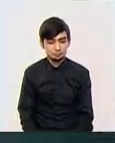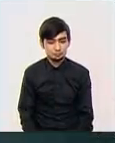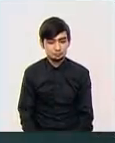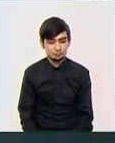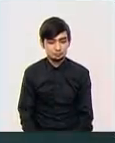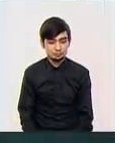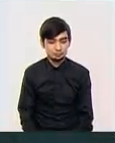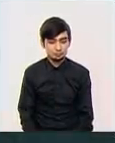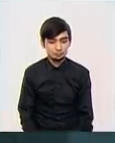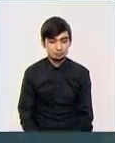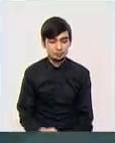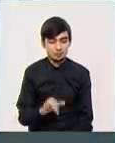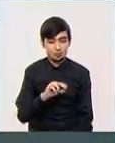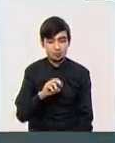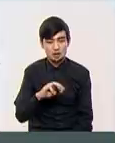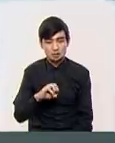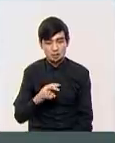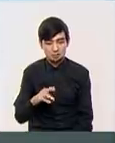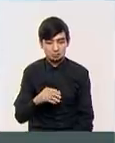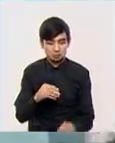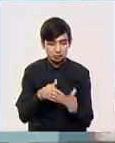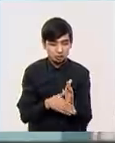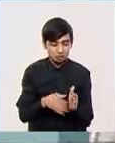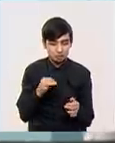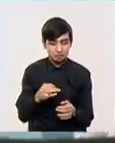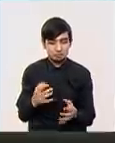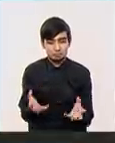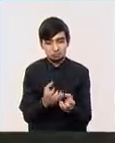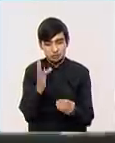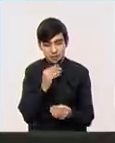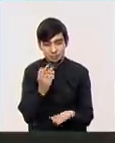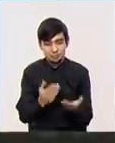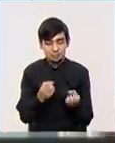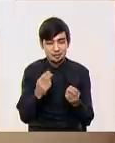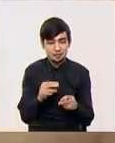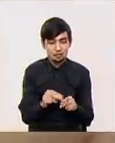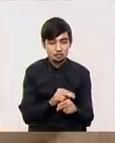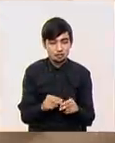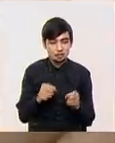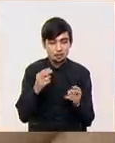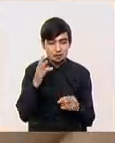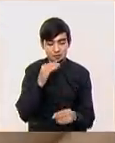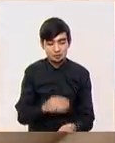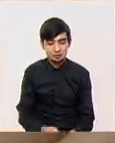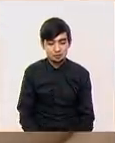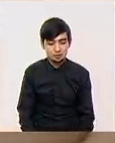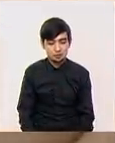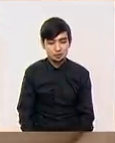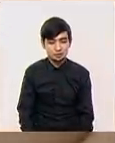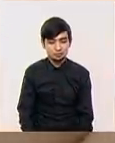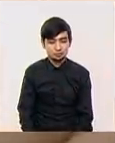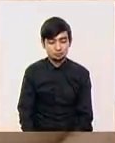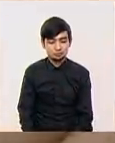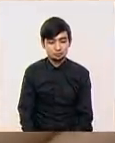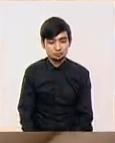тастаған. Лудоманияның лайына батқандарды құтқарып қалу мүмкін бе? Оның емі қандай? Сол сияқты есірткі жаңа героин қолданып